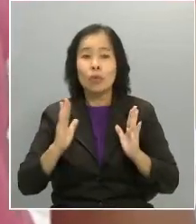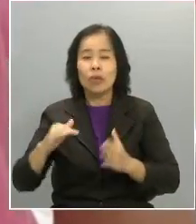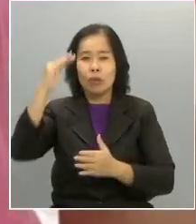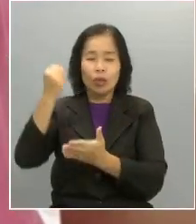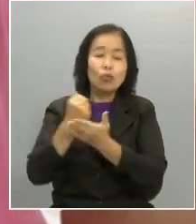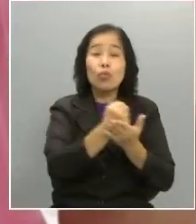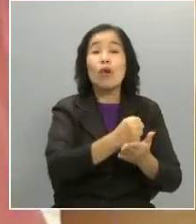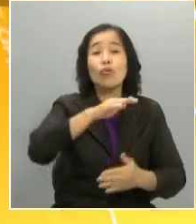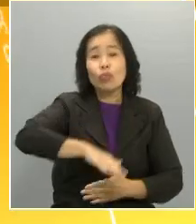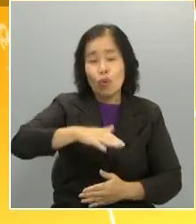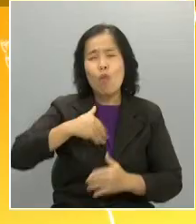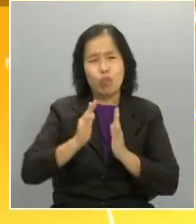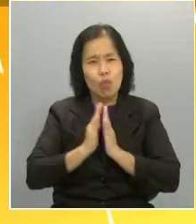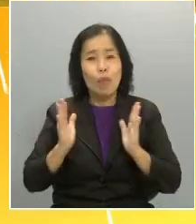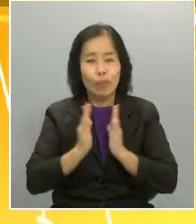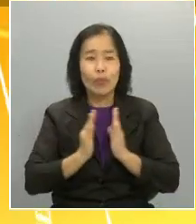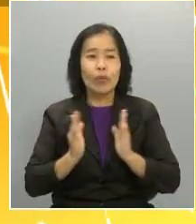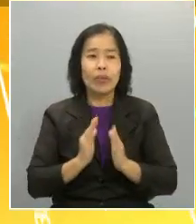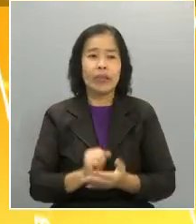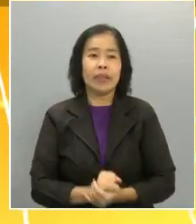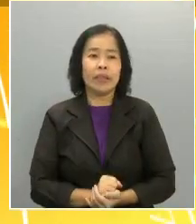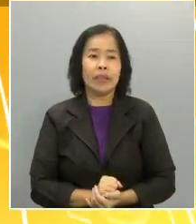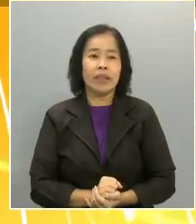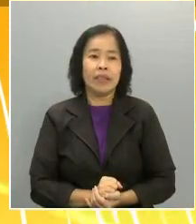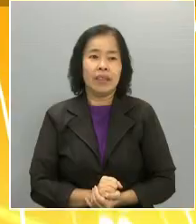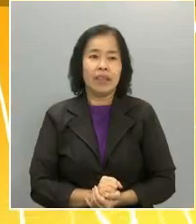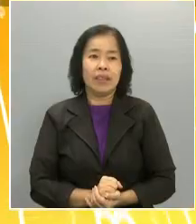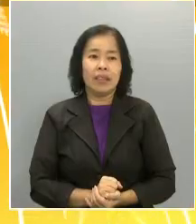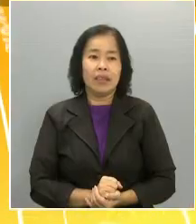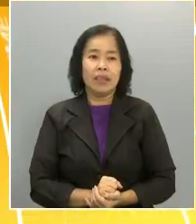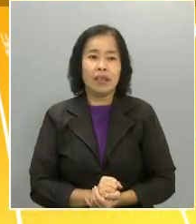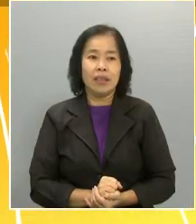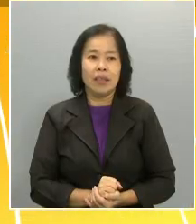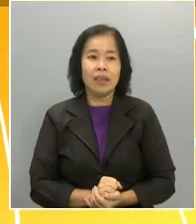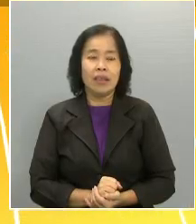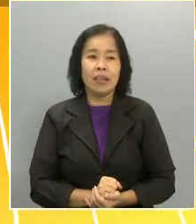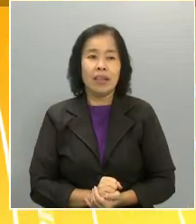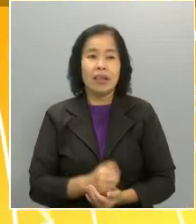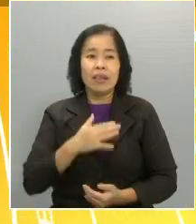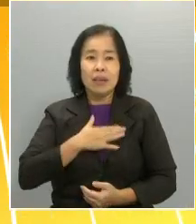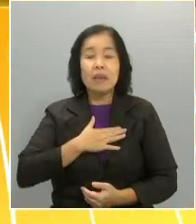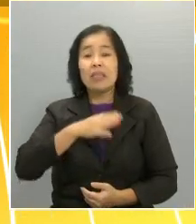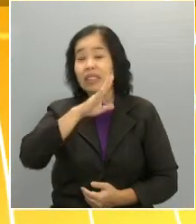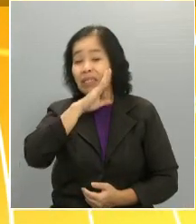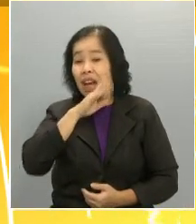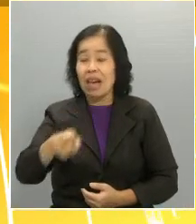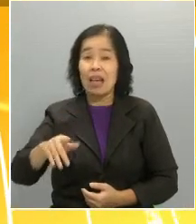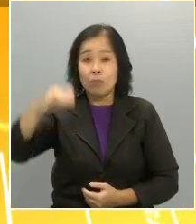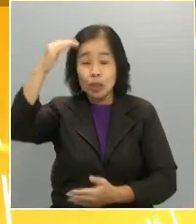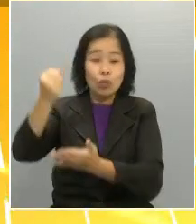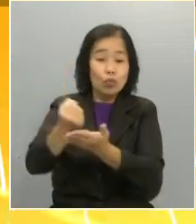นี้อยู่ถ้าไม่มีผู้ชายคนนี้ลูกชายแม่อาจจะอาการหนักกว่